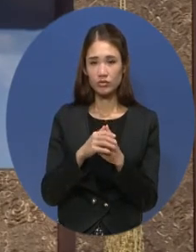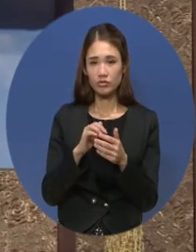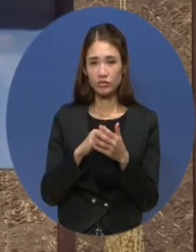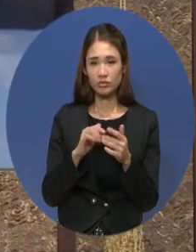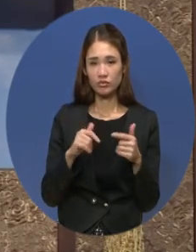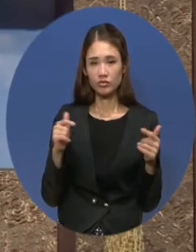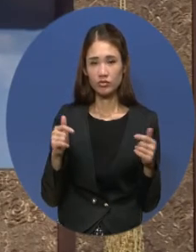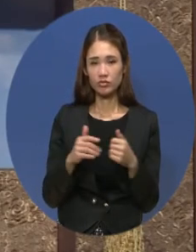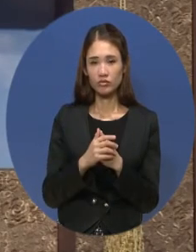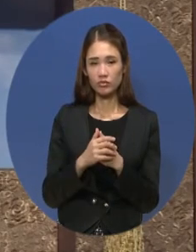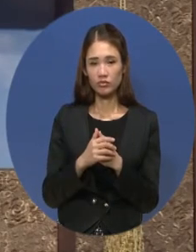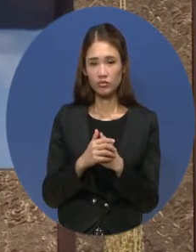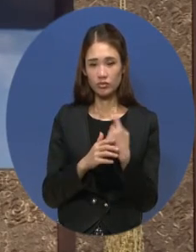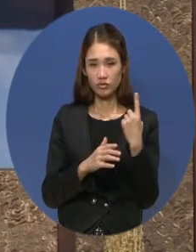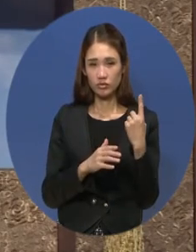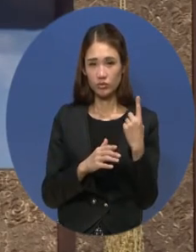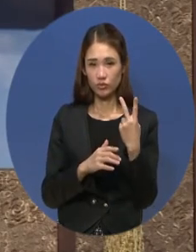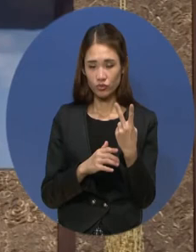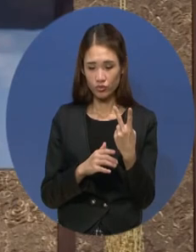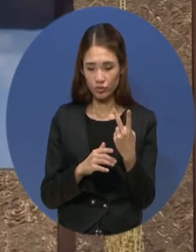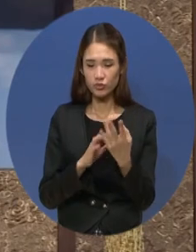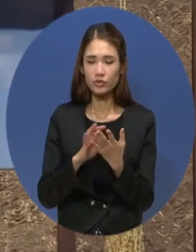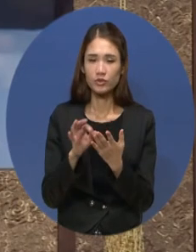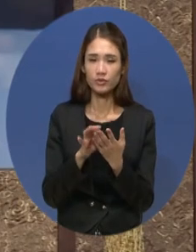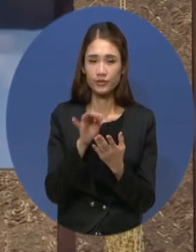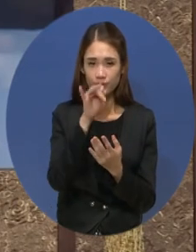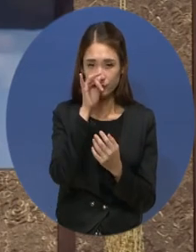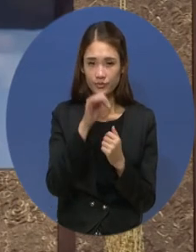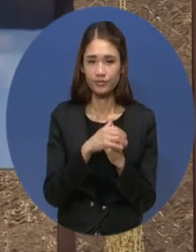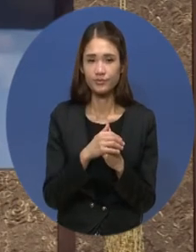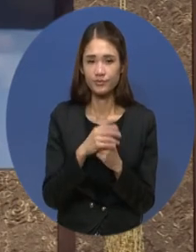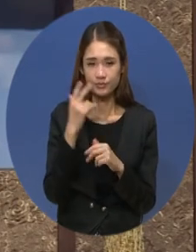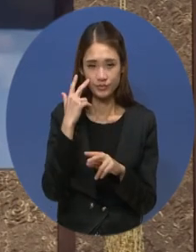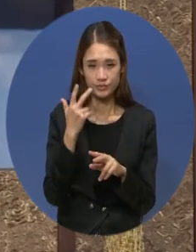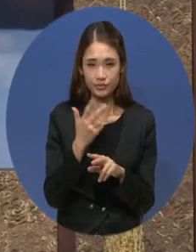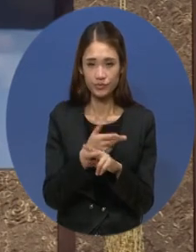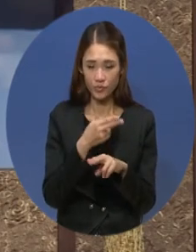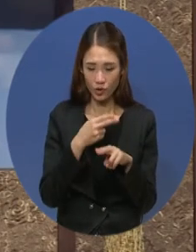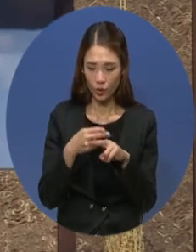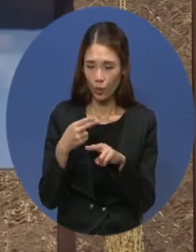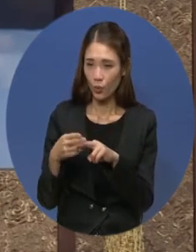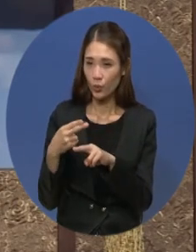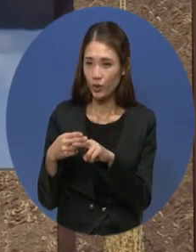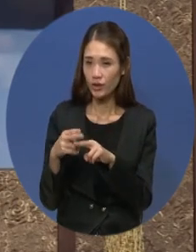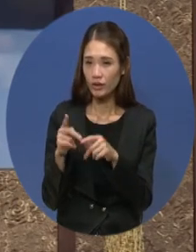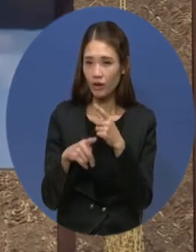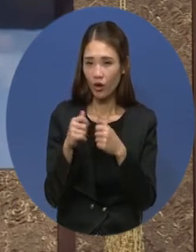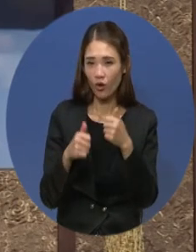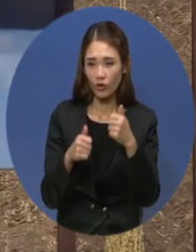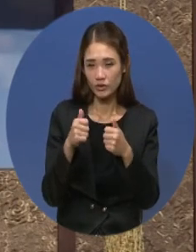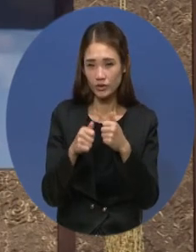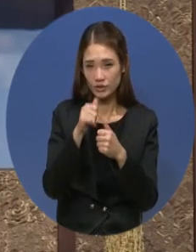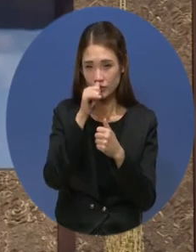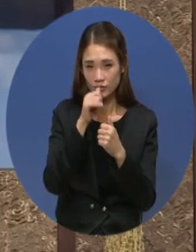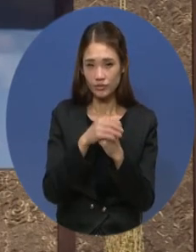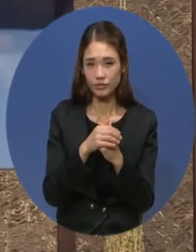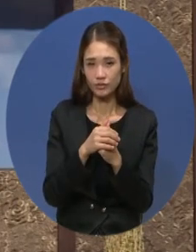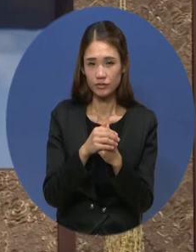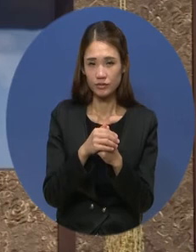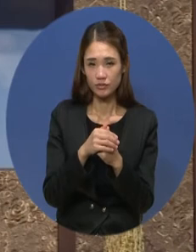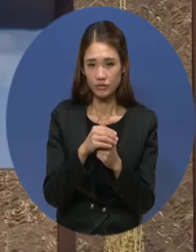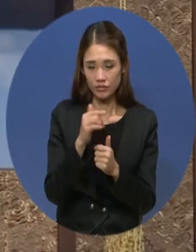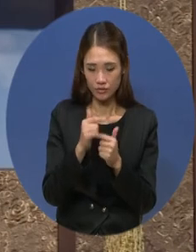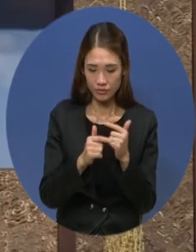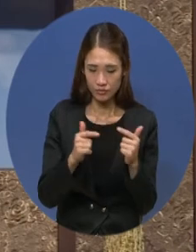늘어나고 한 번 할 것 죽어나는 거죠 초 그래서 일주일간 요리 경진대회를 했었어요 예 다양한 되게